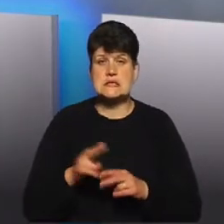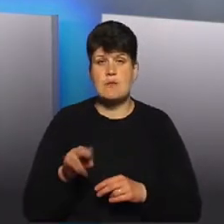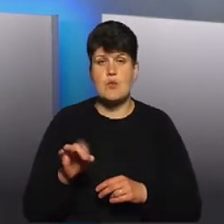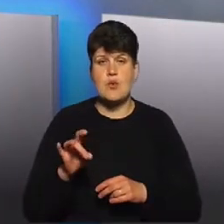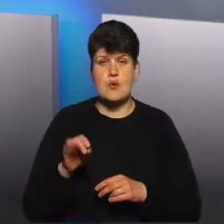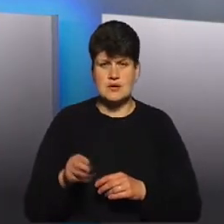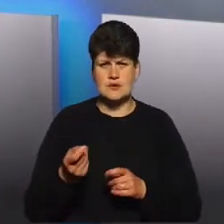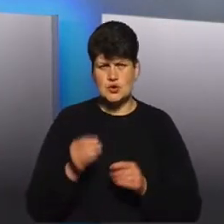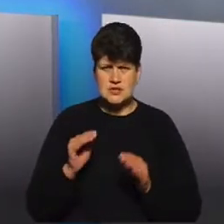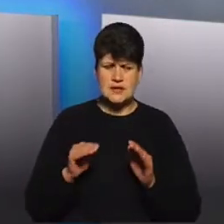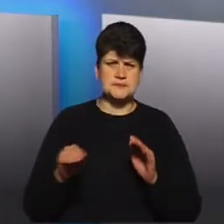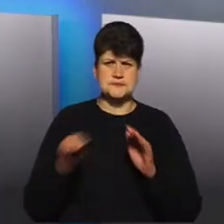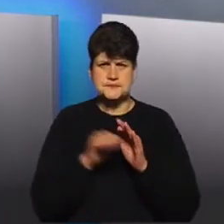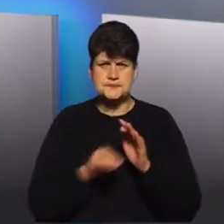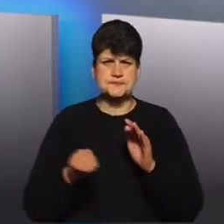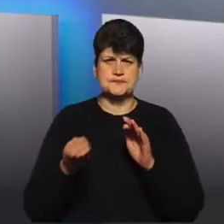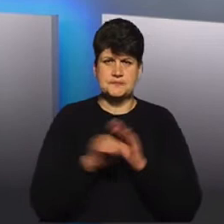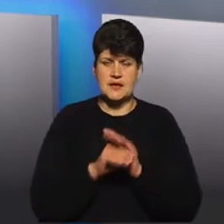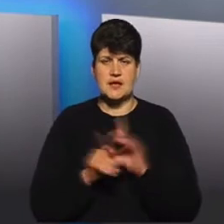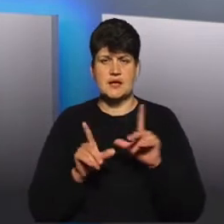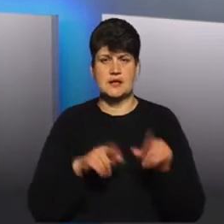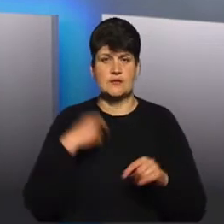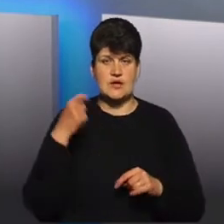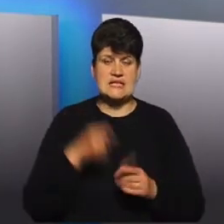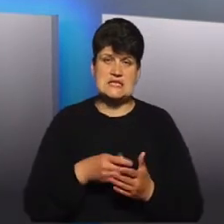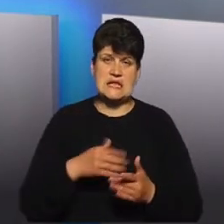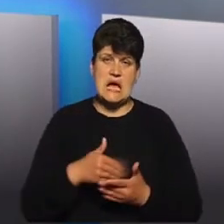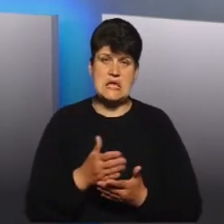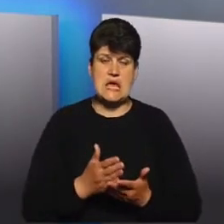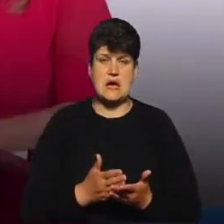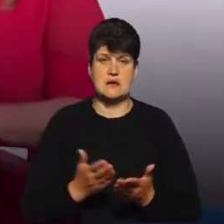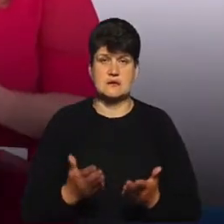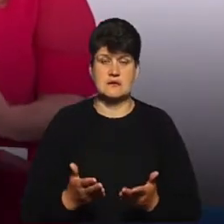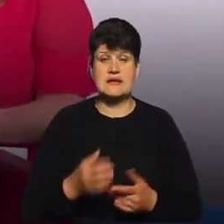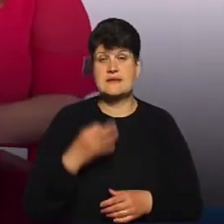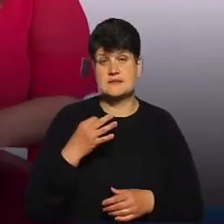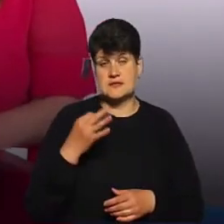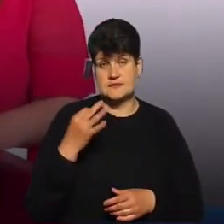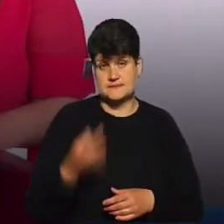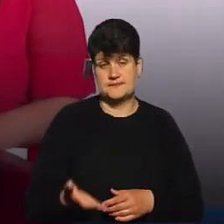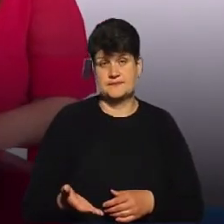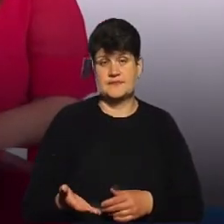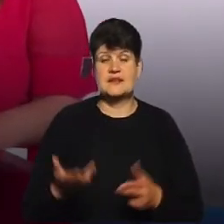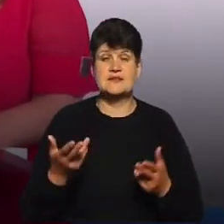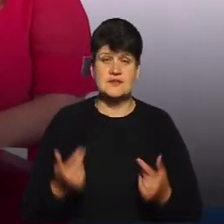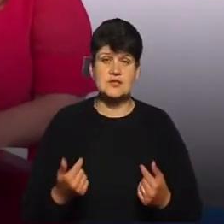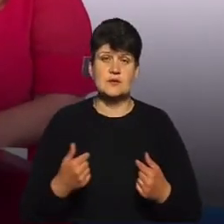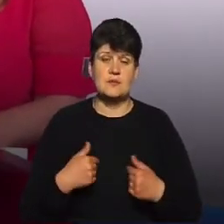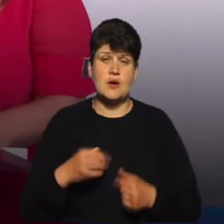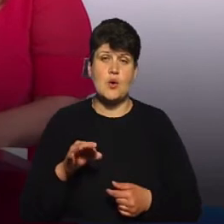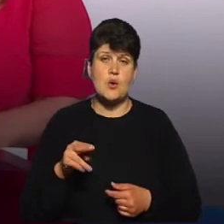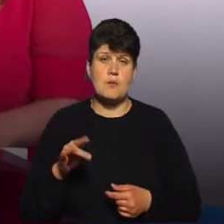в Туреччину. Ціна, якість, можливо, скажете? Я відповім на це питання. Так, я хотів. Звичайно, ми як оператор по Болгарії, ми